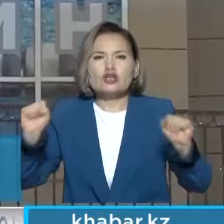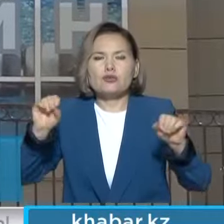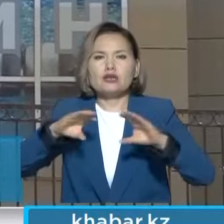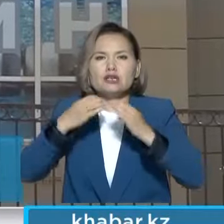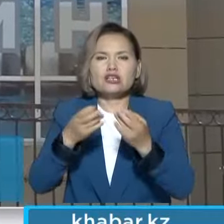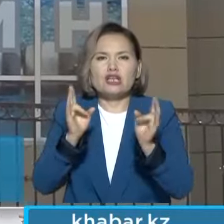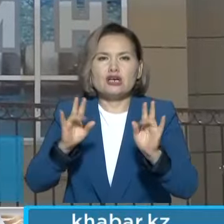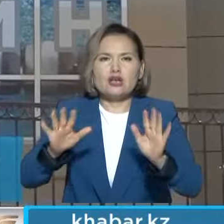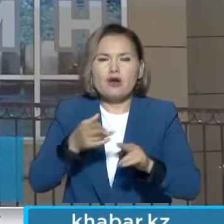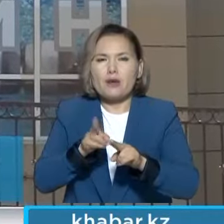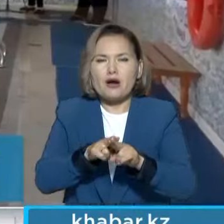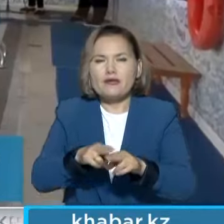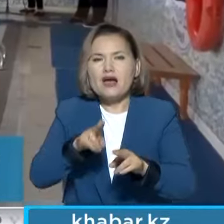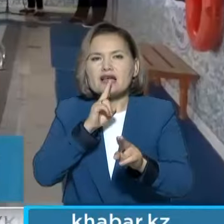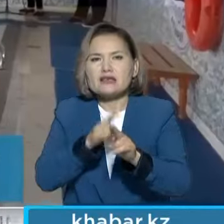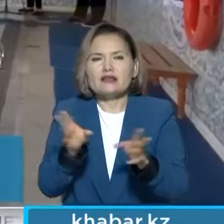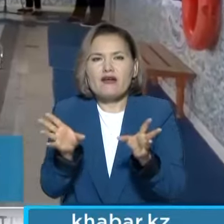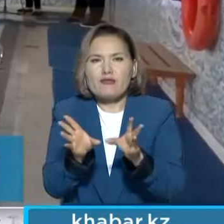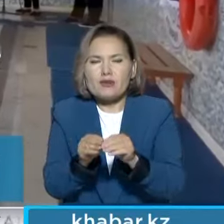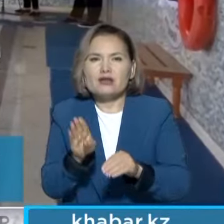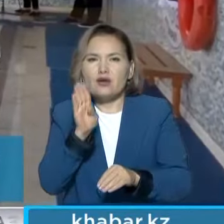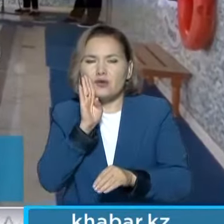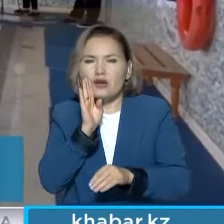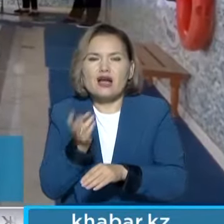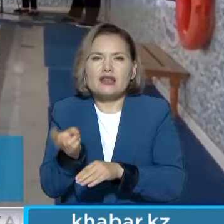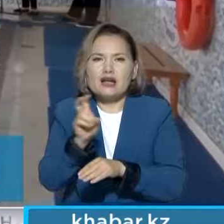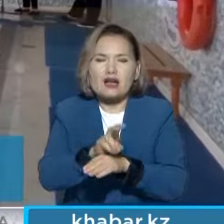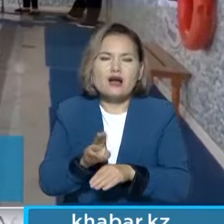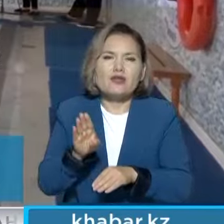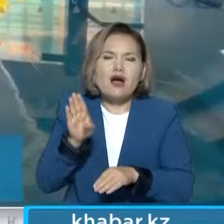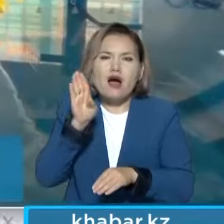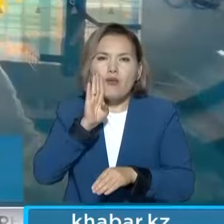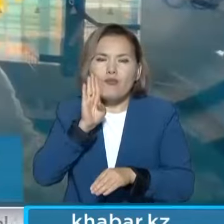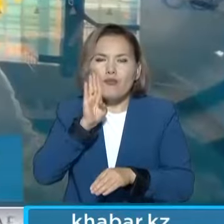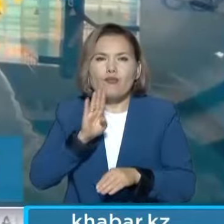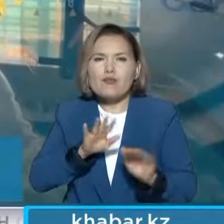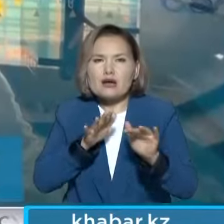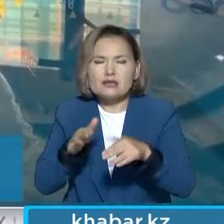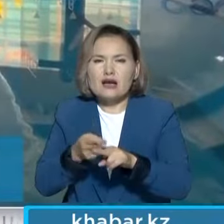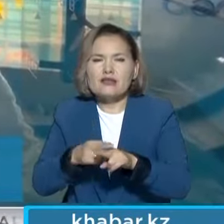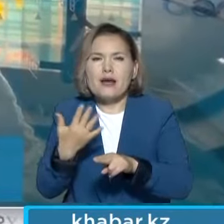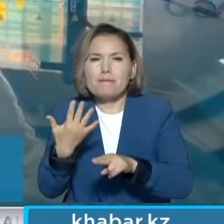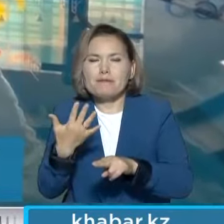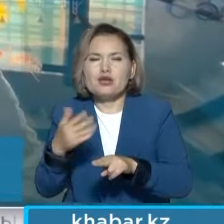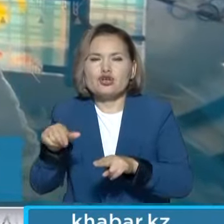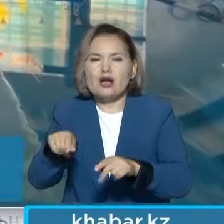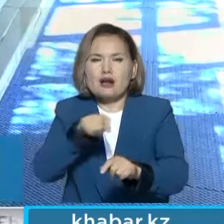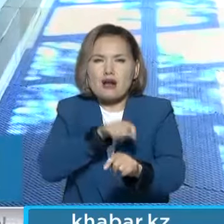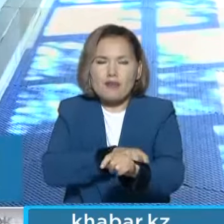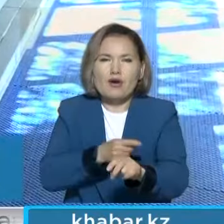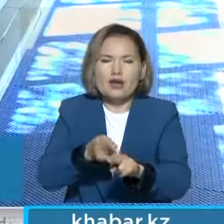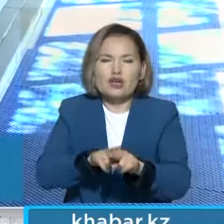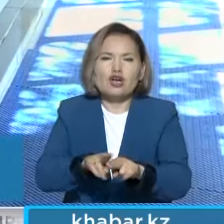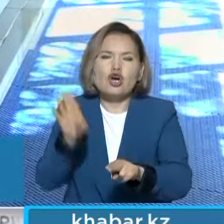болған. Әпкесімен еріп барған жеткіншек бассейннің тереңдігі 5,5 метрге дейінгі ересектерге арналған бөлігінде